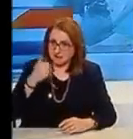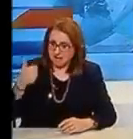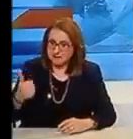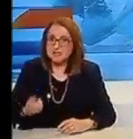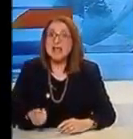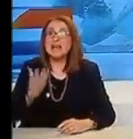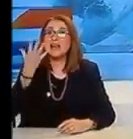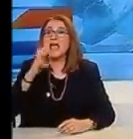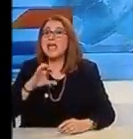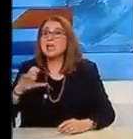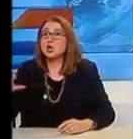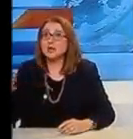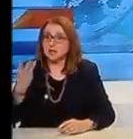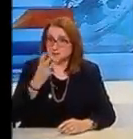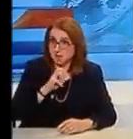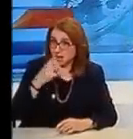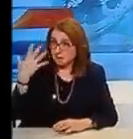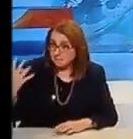Ιωνίας 35,